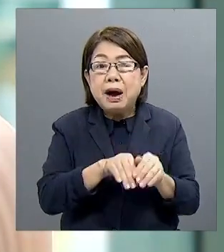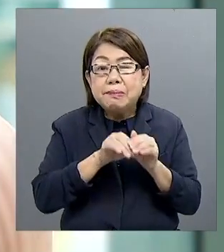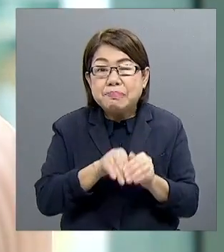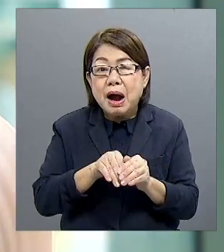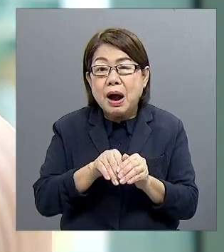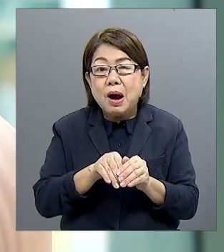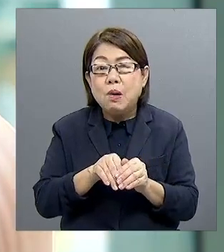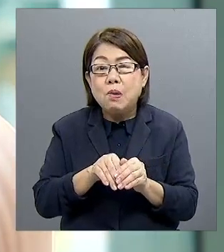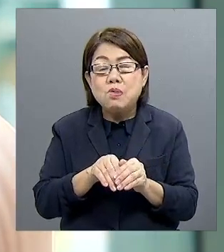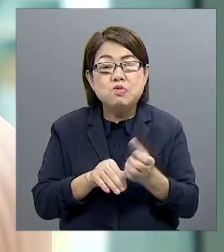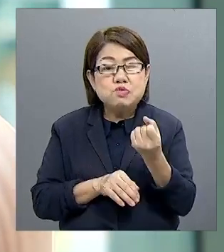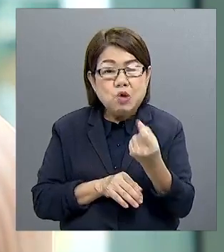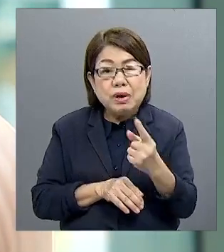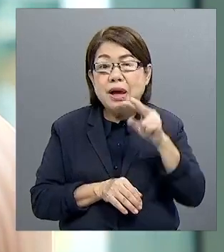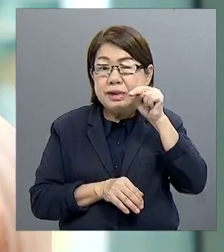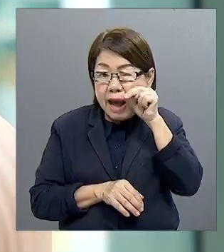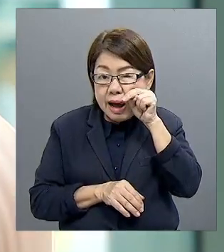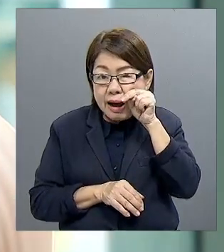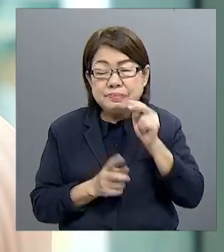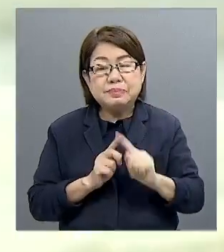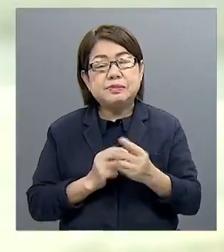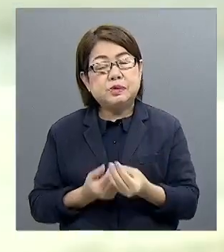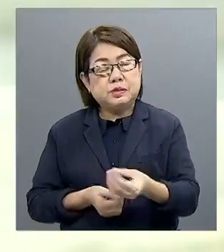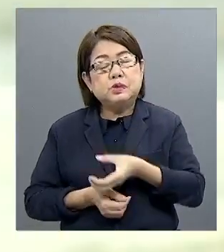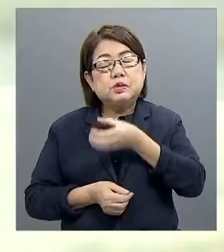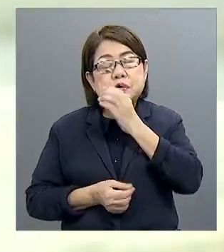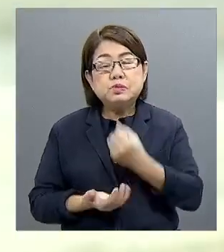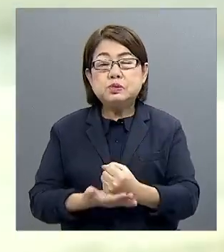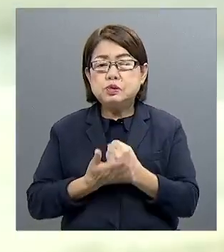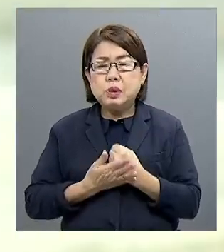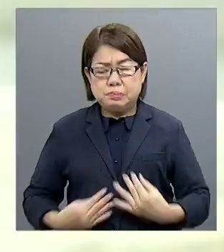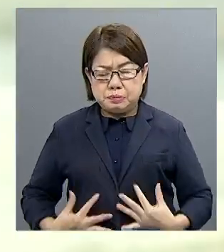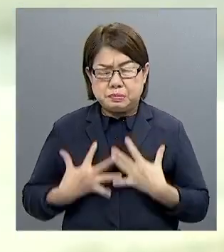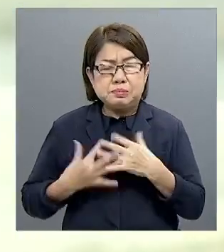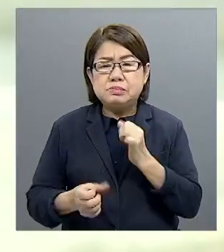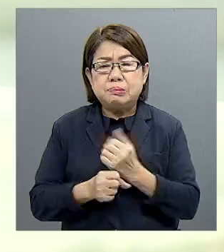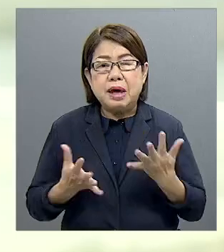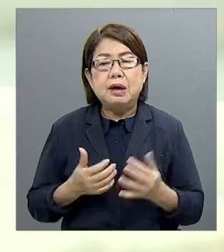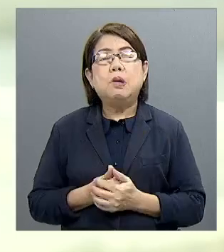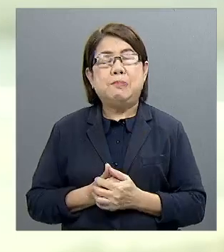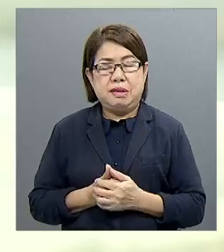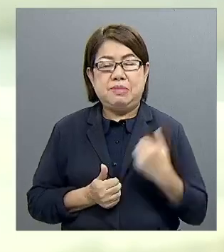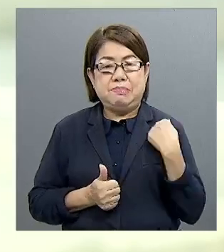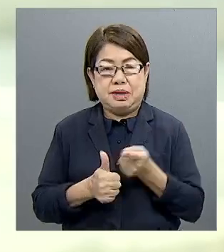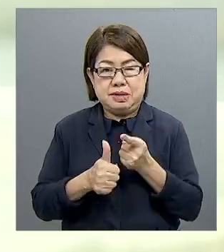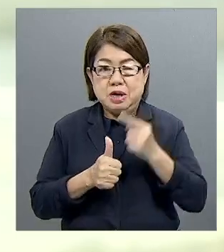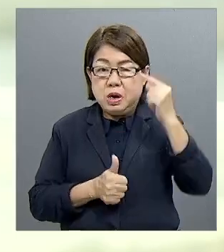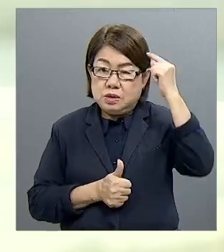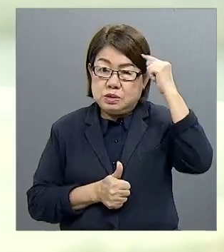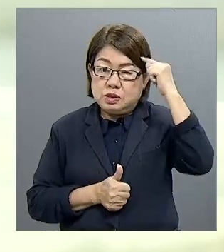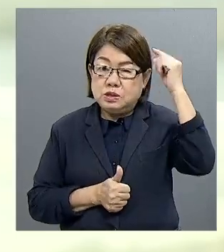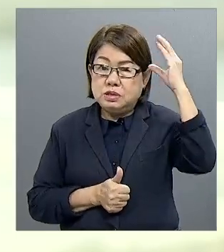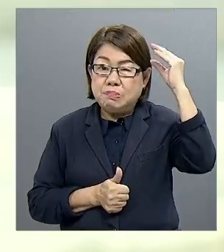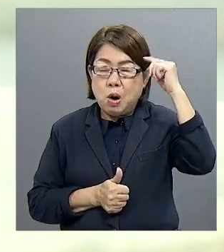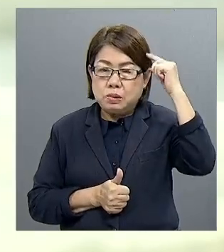เรากินเพื่อช่วยส่งเสริมอะไรในด้านสุขภาพอะคะ กินเพื่อช่วยหนึ่งเลยครับช่วยตั้งแต่เรื่องสมองเลยเพราะน้ำมะพร้าวมีโพแทสเซียมสูง